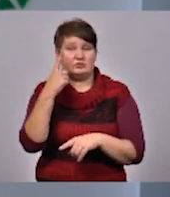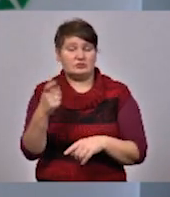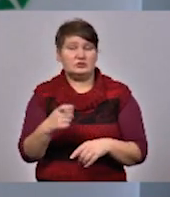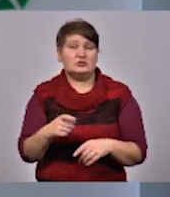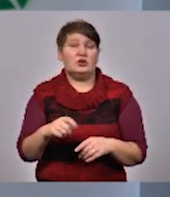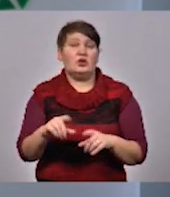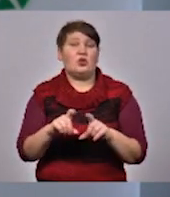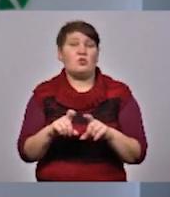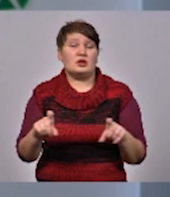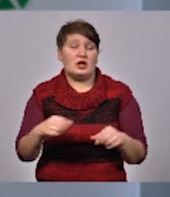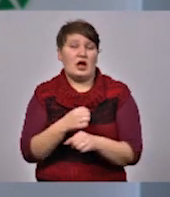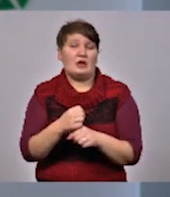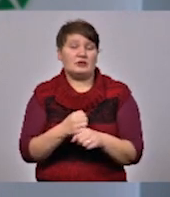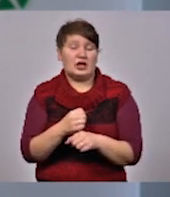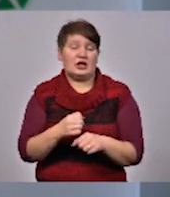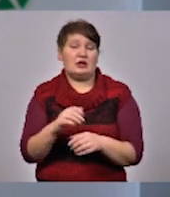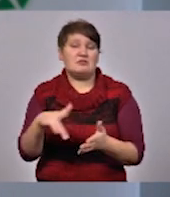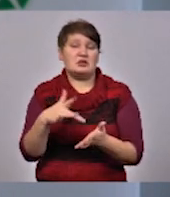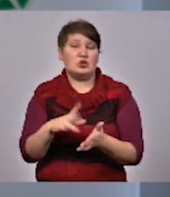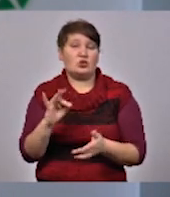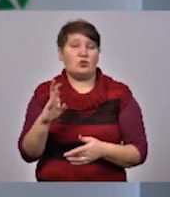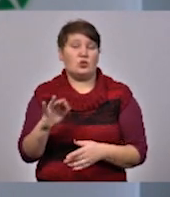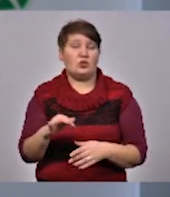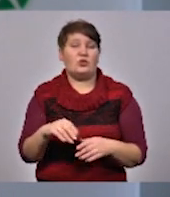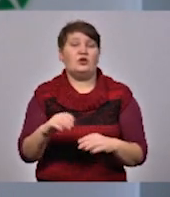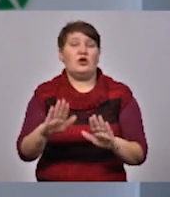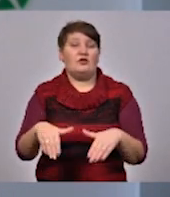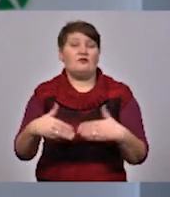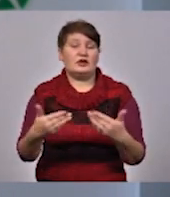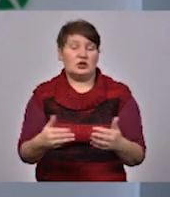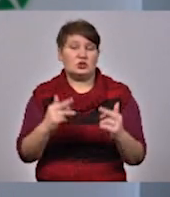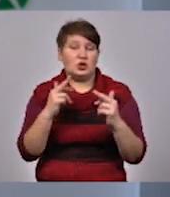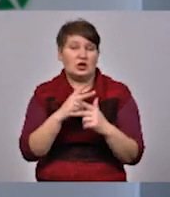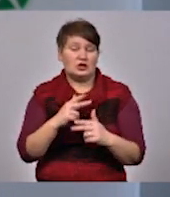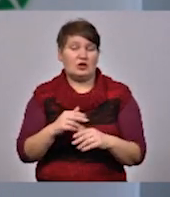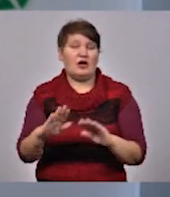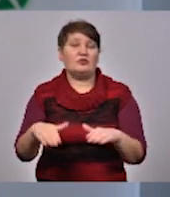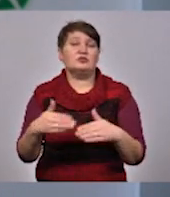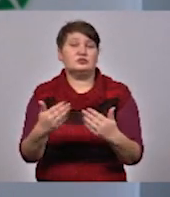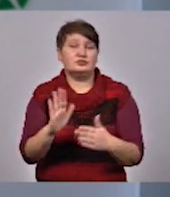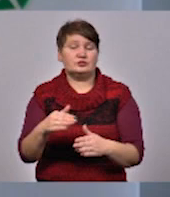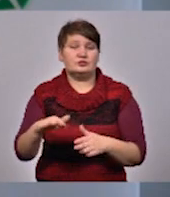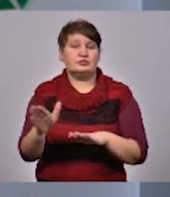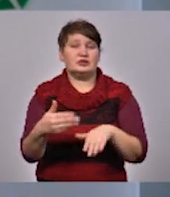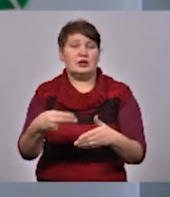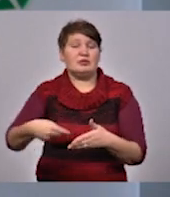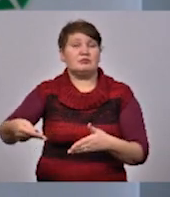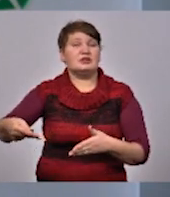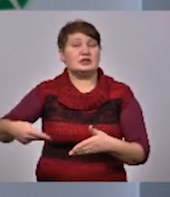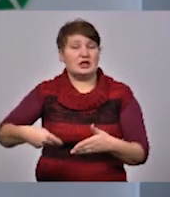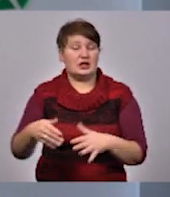міста Людмила Кунько. За її словами, видачу ліків відновлять після підписання нової угоди із районною владою та